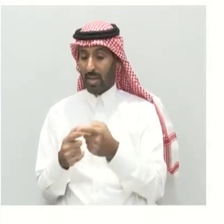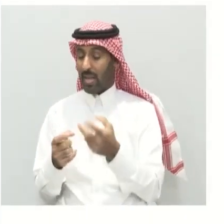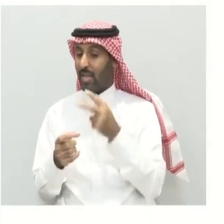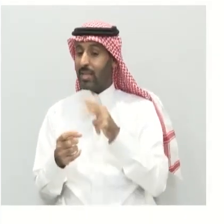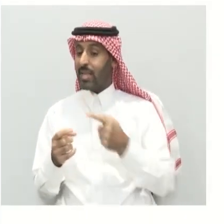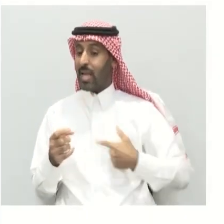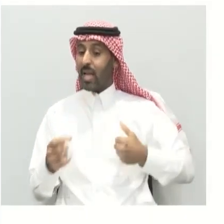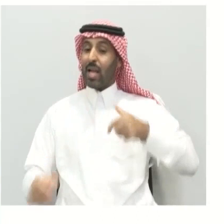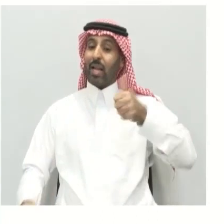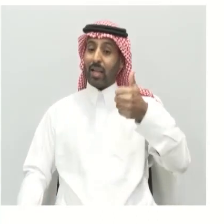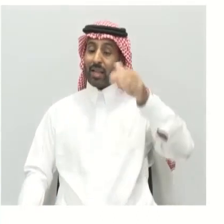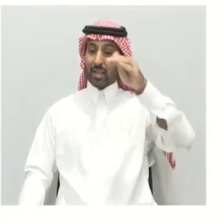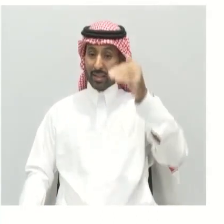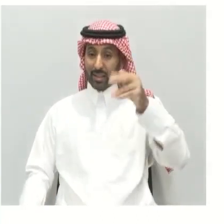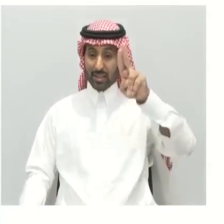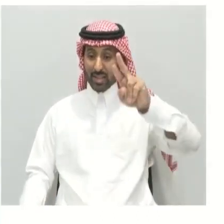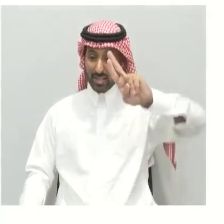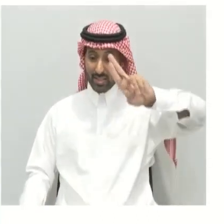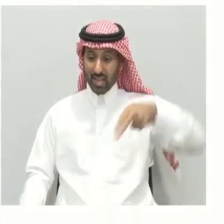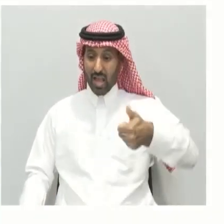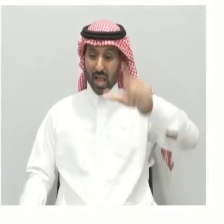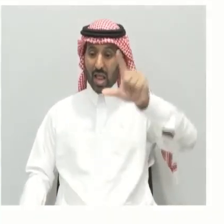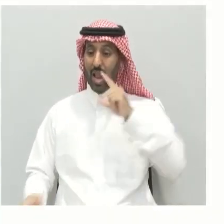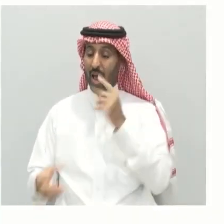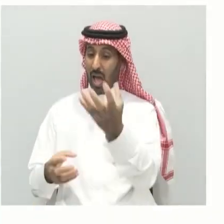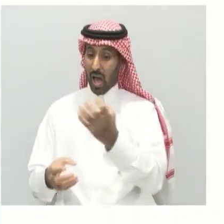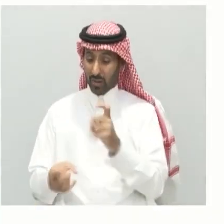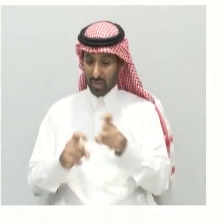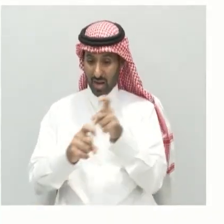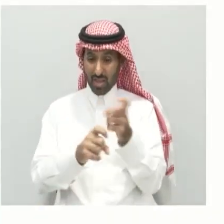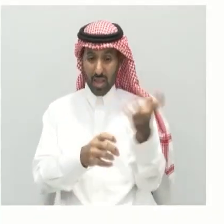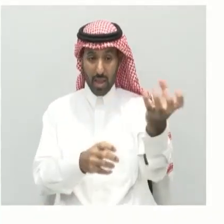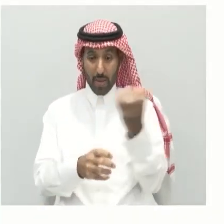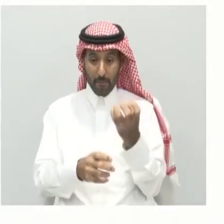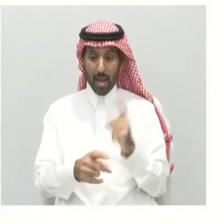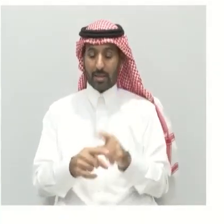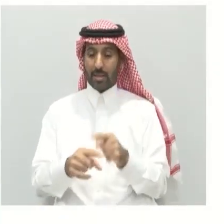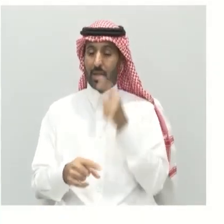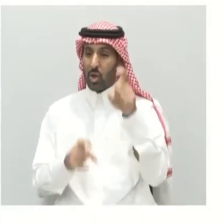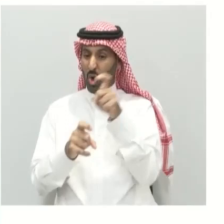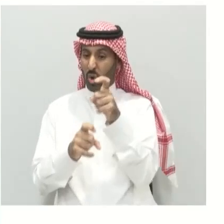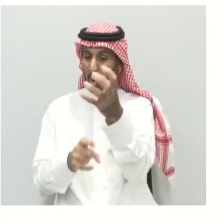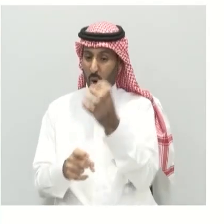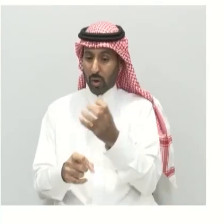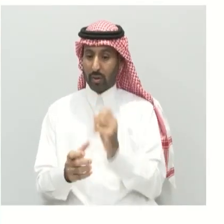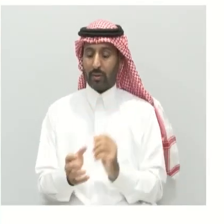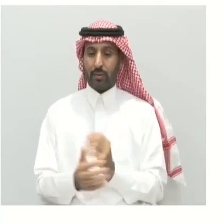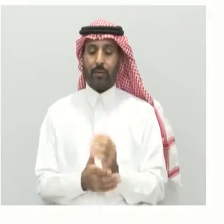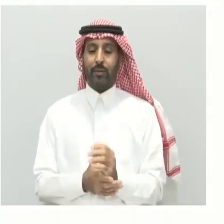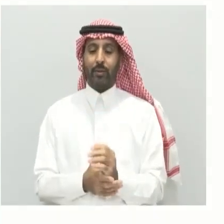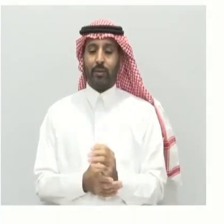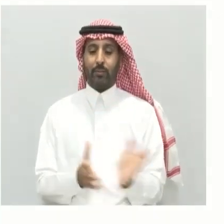اختزال عمليه اختزال اذا الاختزال هو اكتساب ذره الماده ل الالكترونات